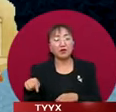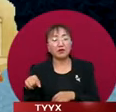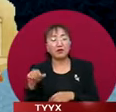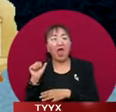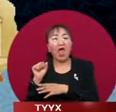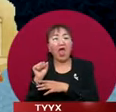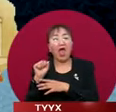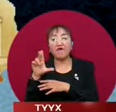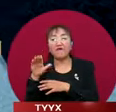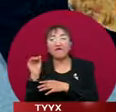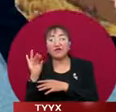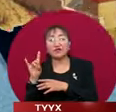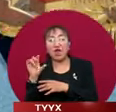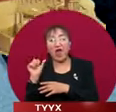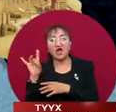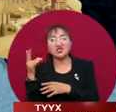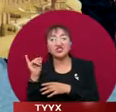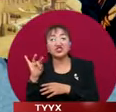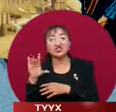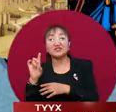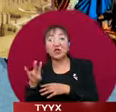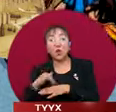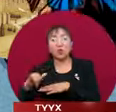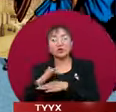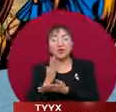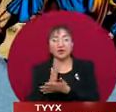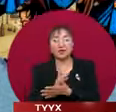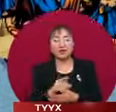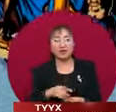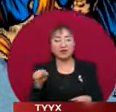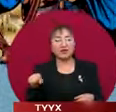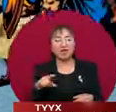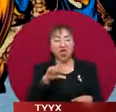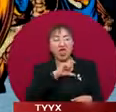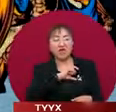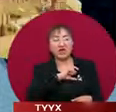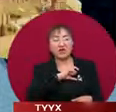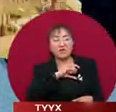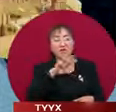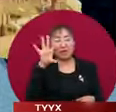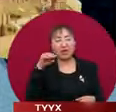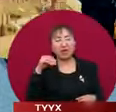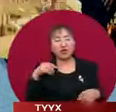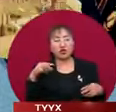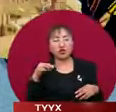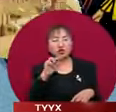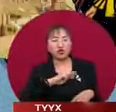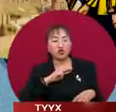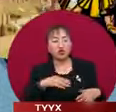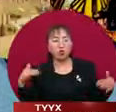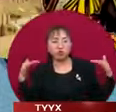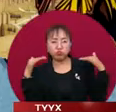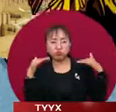ардчил тулгуурлсан олонхийн засаглалтай байжээ. Тэд эрх мэдлийнхээ төлөө хоорондоо дайцдагч өөрийн улсаа хамгаалахын тулд